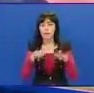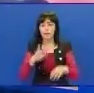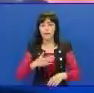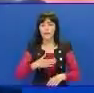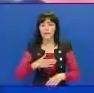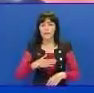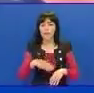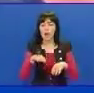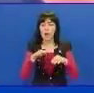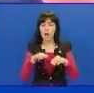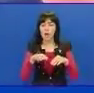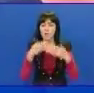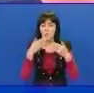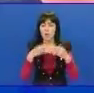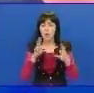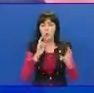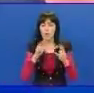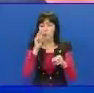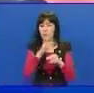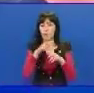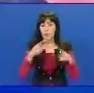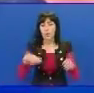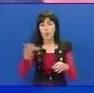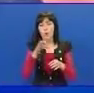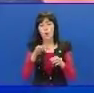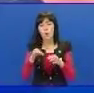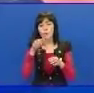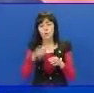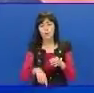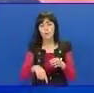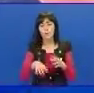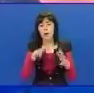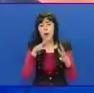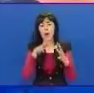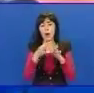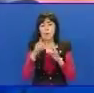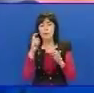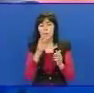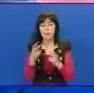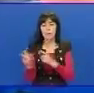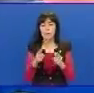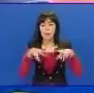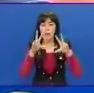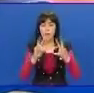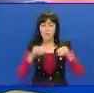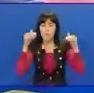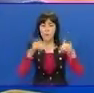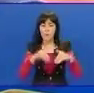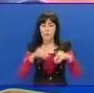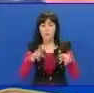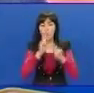біздің оқушыларымызды оқытып қоймай, сонымен қатар облыс көлеміндегі осы аграрлық секторға кадр дайындап жатқан оқу орындарының оқытушыларын